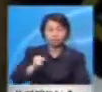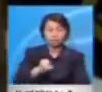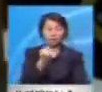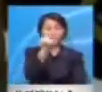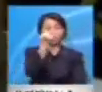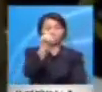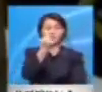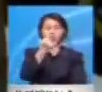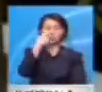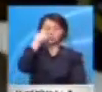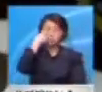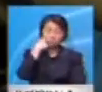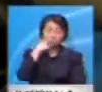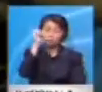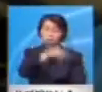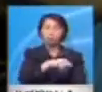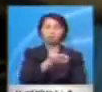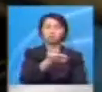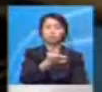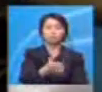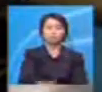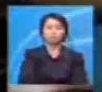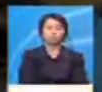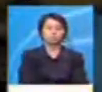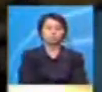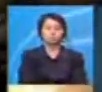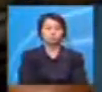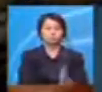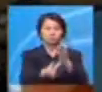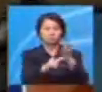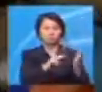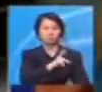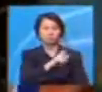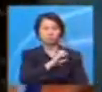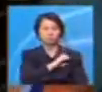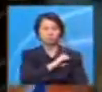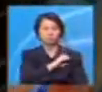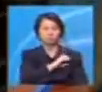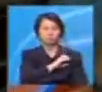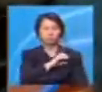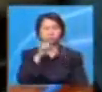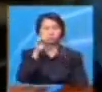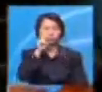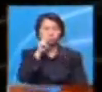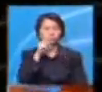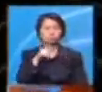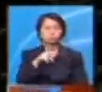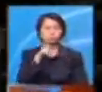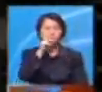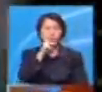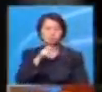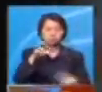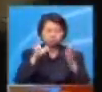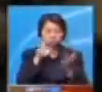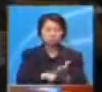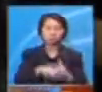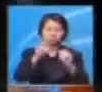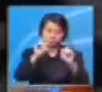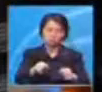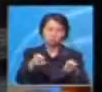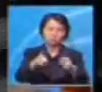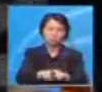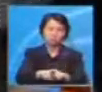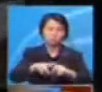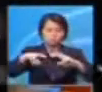dukacit dengan keadaan timbalan ketua polis daerah kotar rohanaar mengesahkan insiden itu